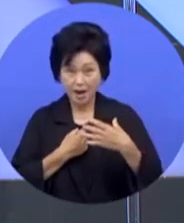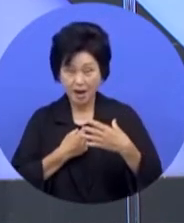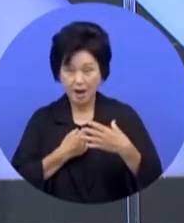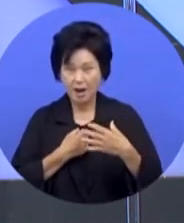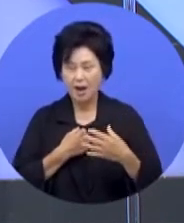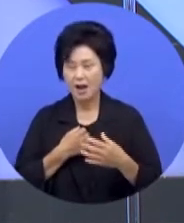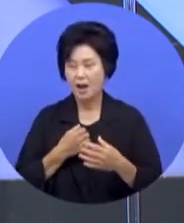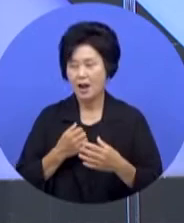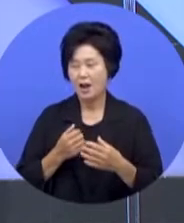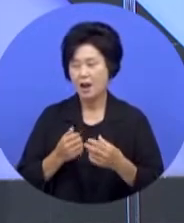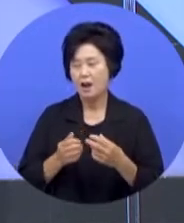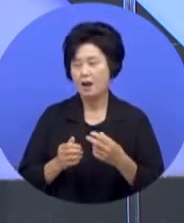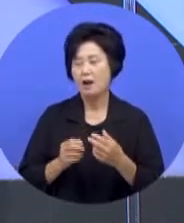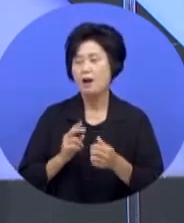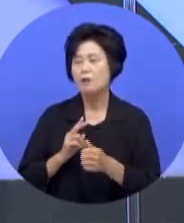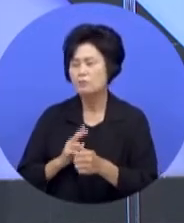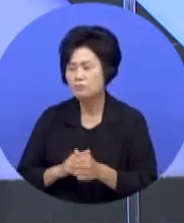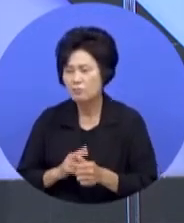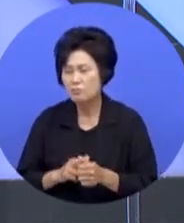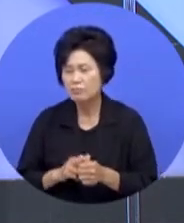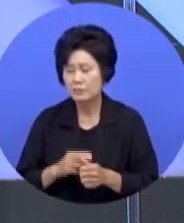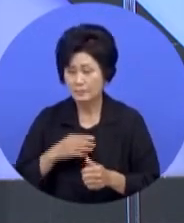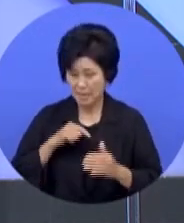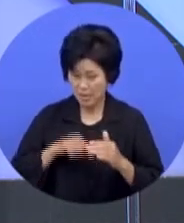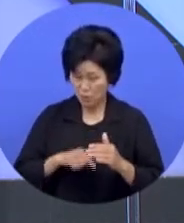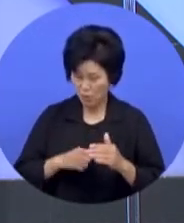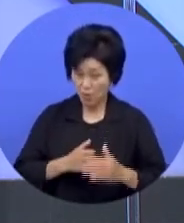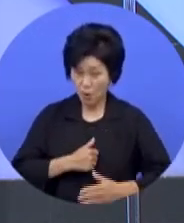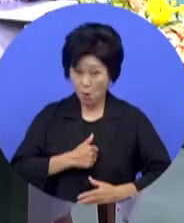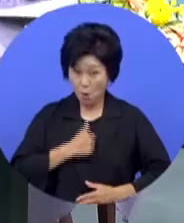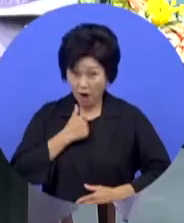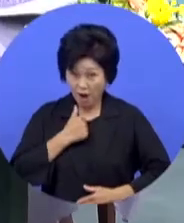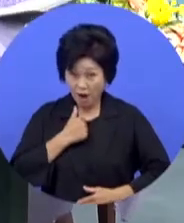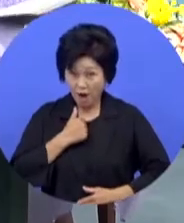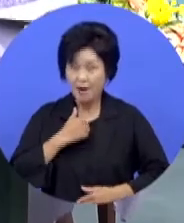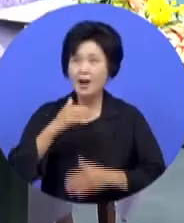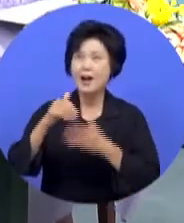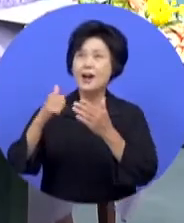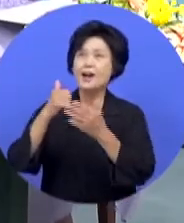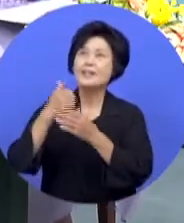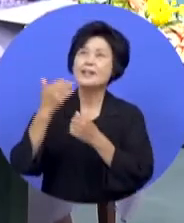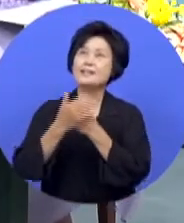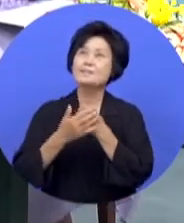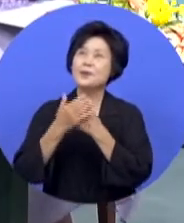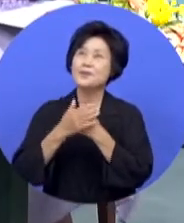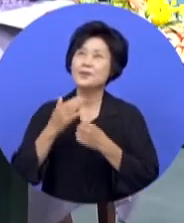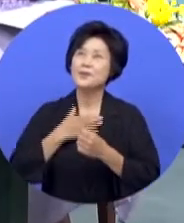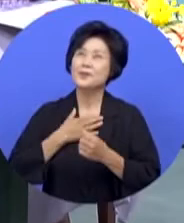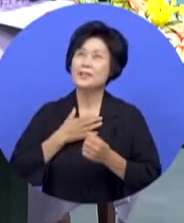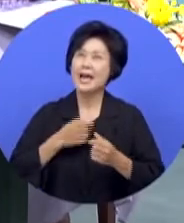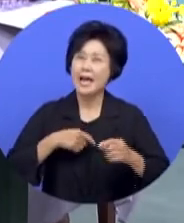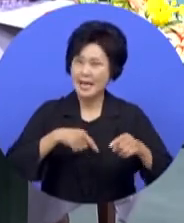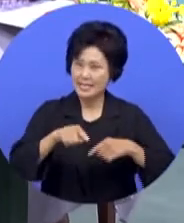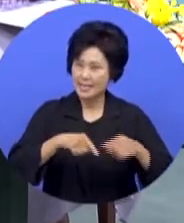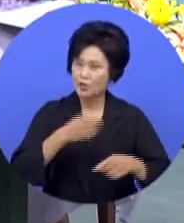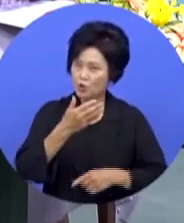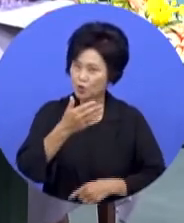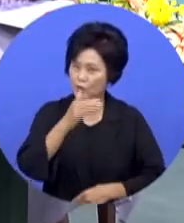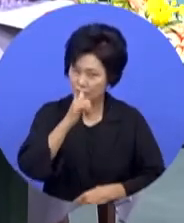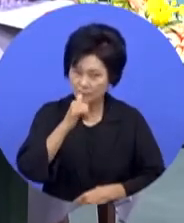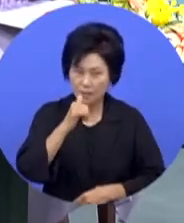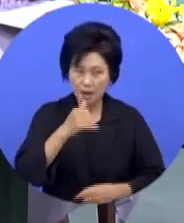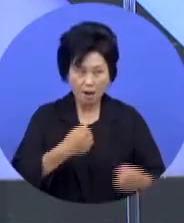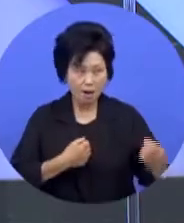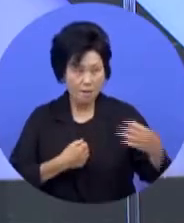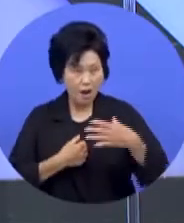안의 분노를 이제 하나님의 은혜로 다스릴 수가 있어요. 이 얘기를 하는데 제가 전기가 흘렀어요. 제